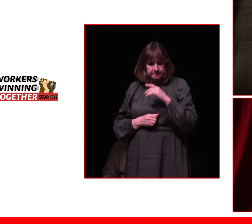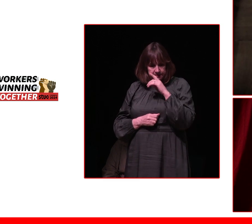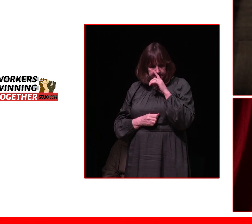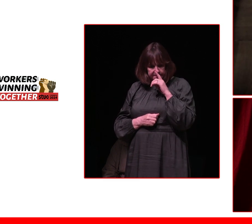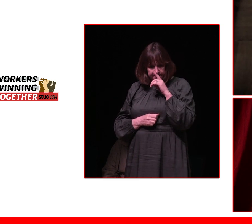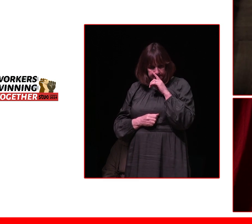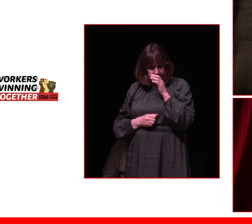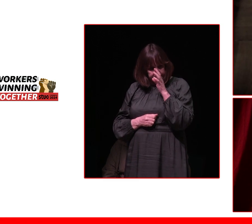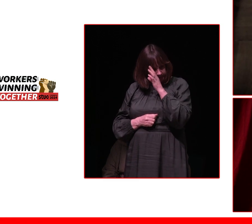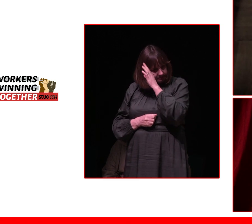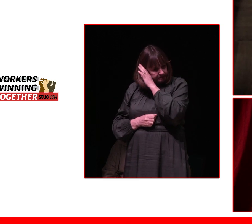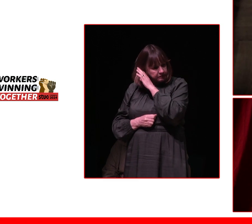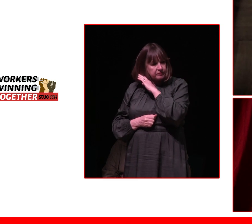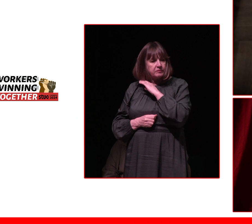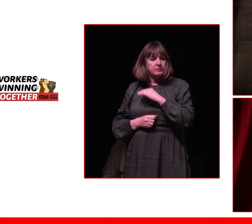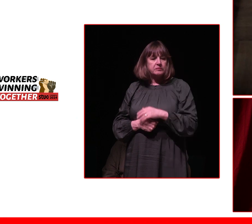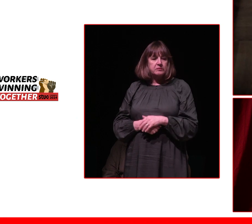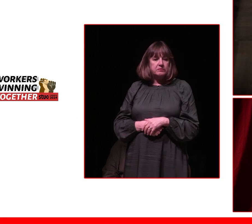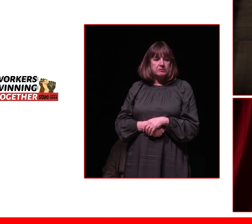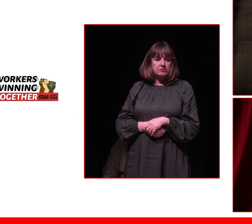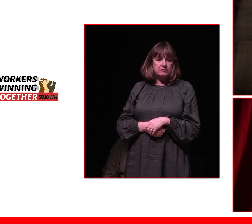المجزرة التي سوف يرتكبونها